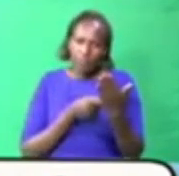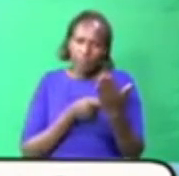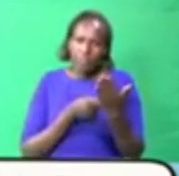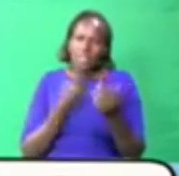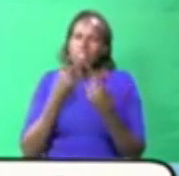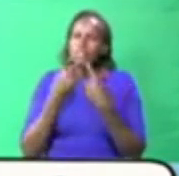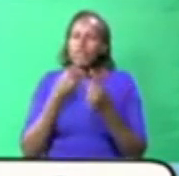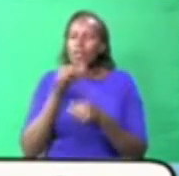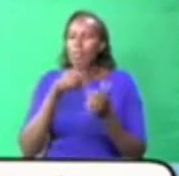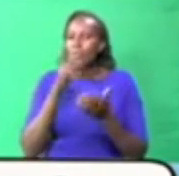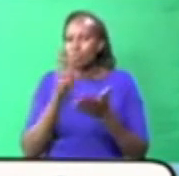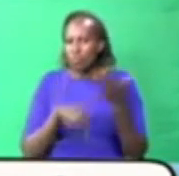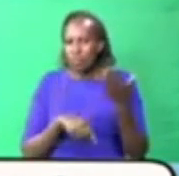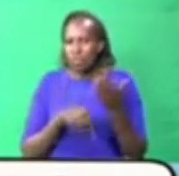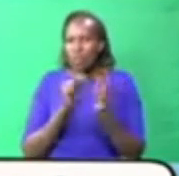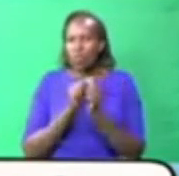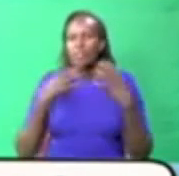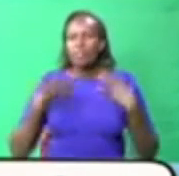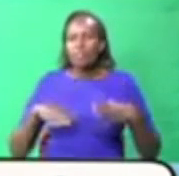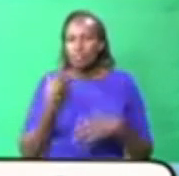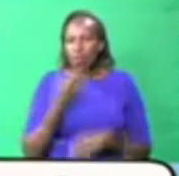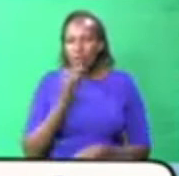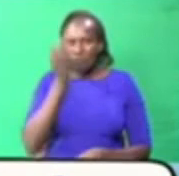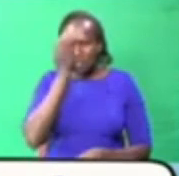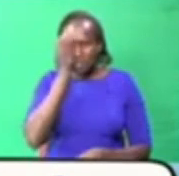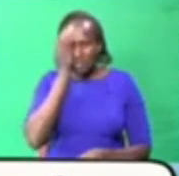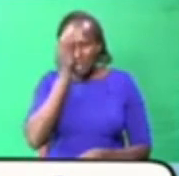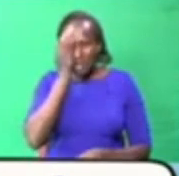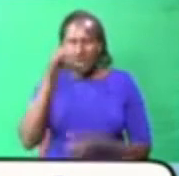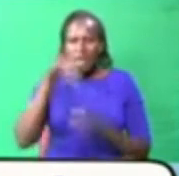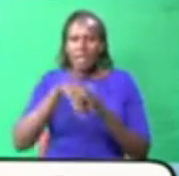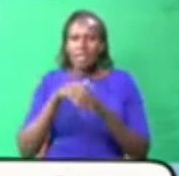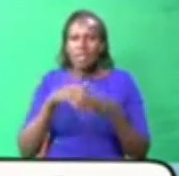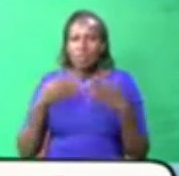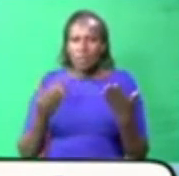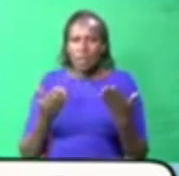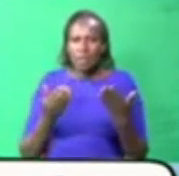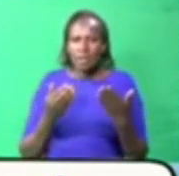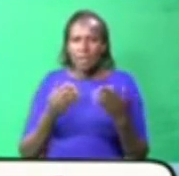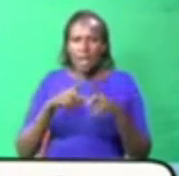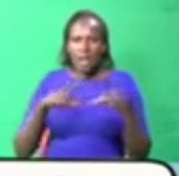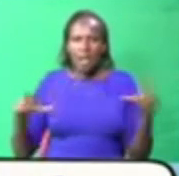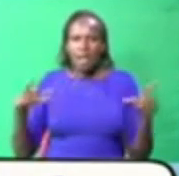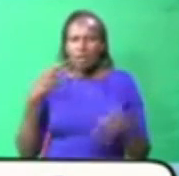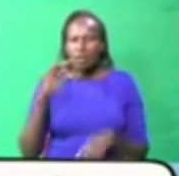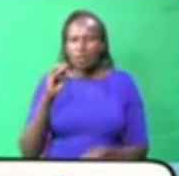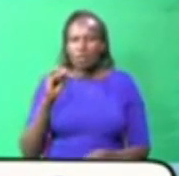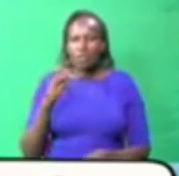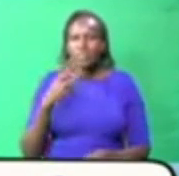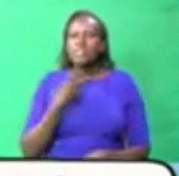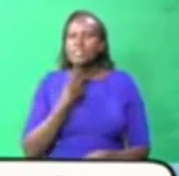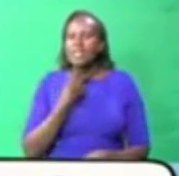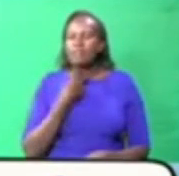anaongea na wana wa Israeli wakiwa nchi ya Babiloni, wakiwa mateka mahali pale.